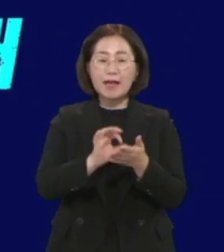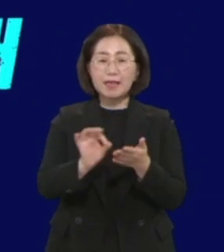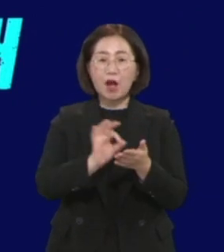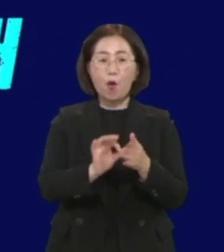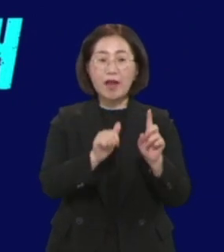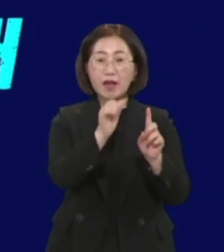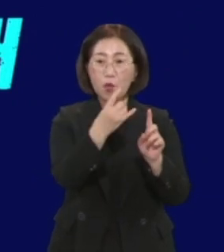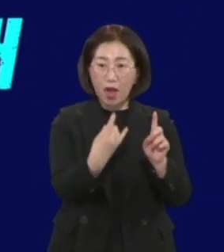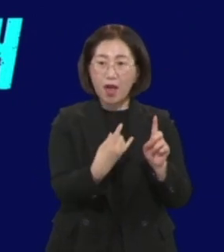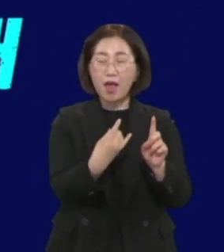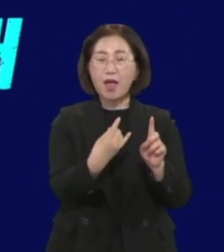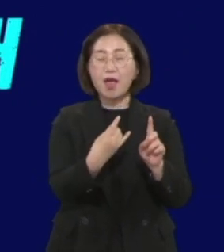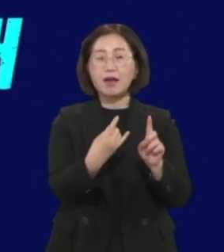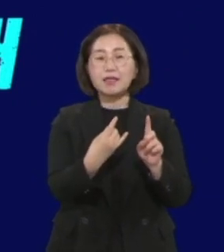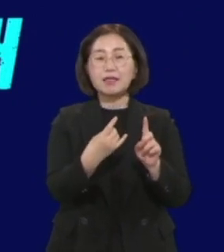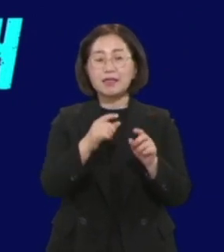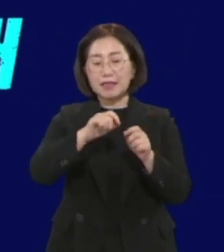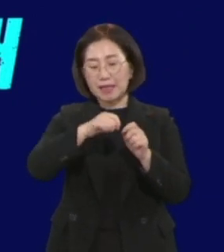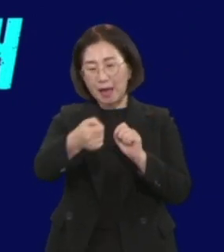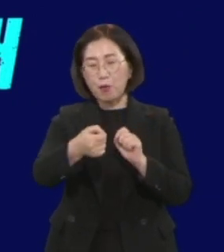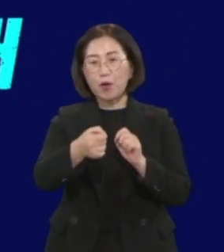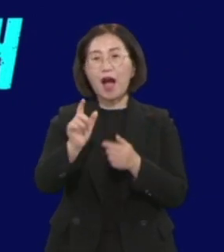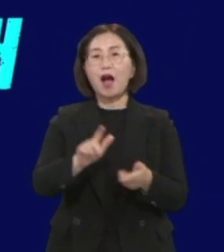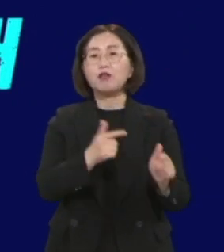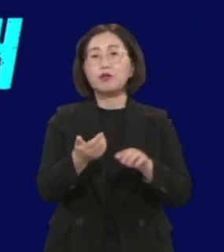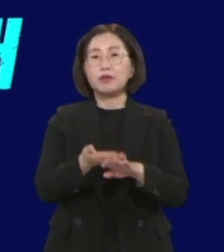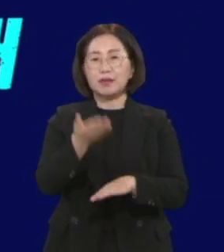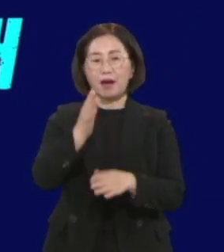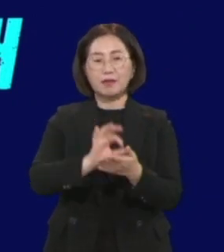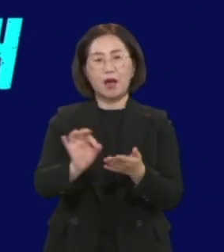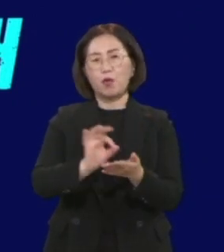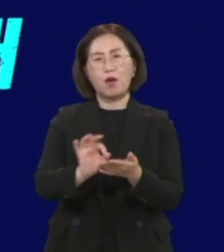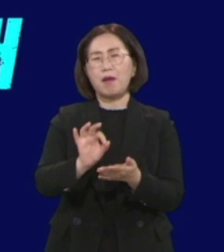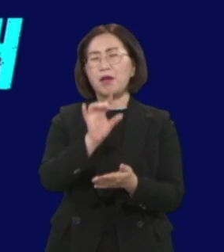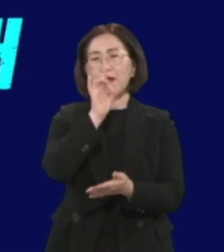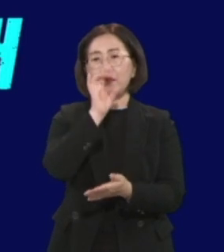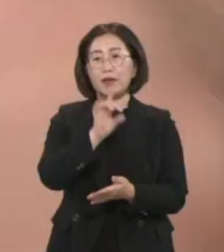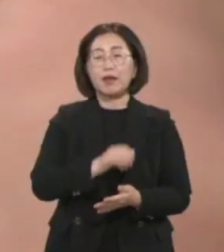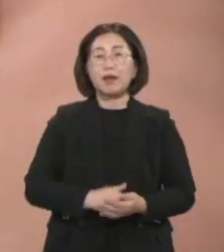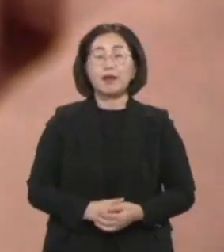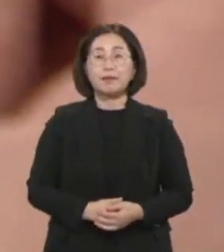일회용 인공눈물의 경우 개봉 후 하루 이상 사용하지 않아야 합니다.